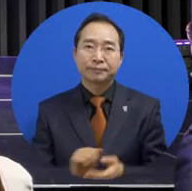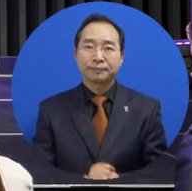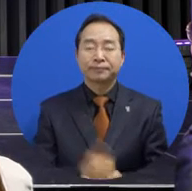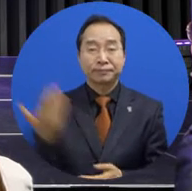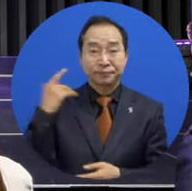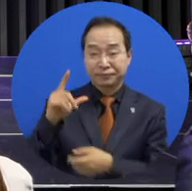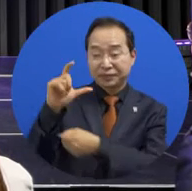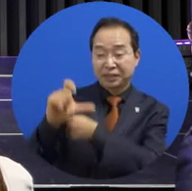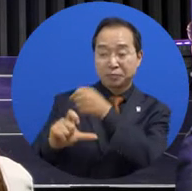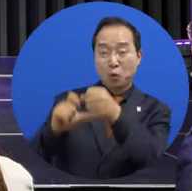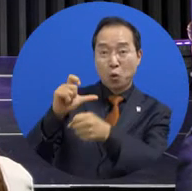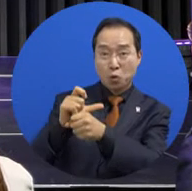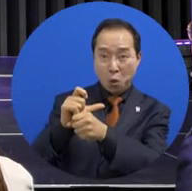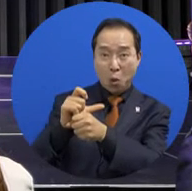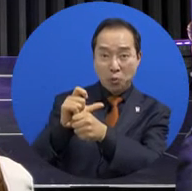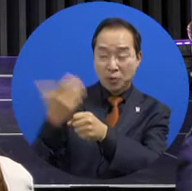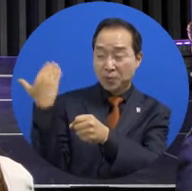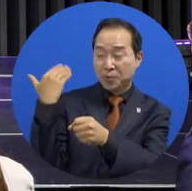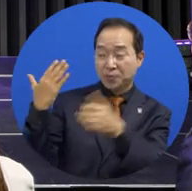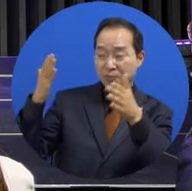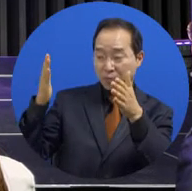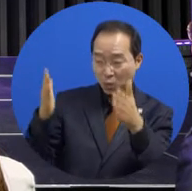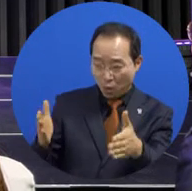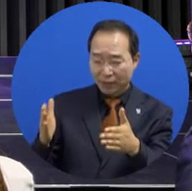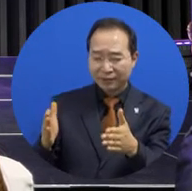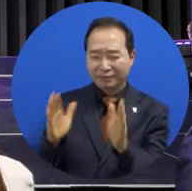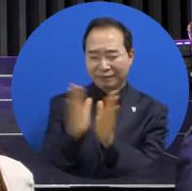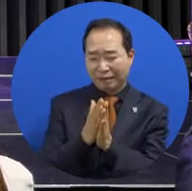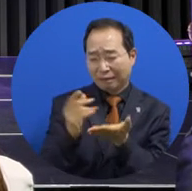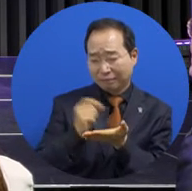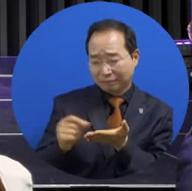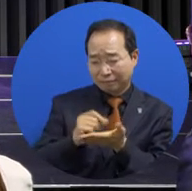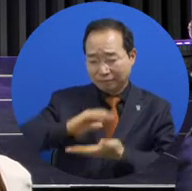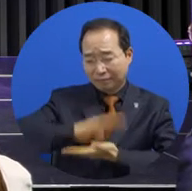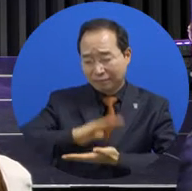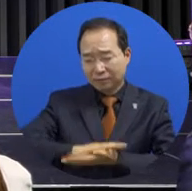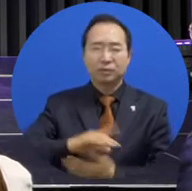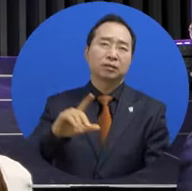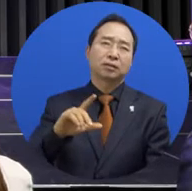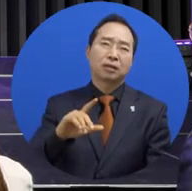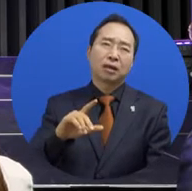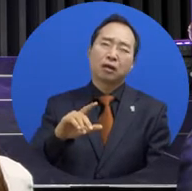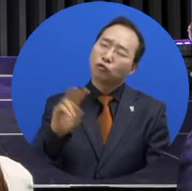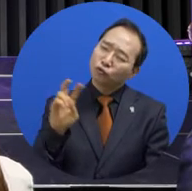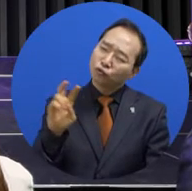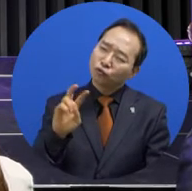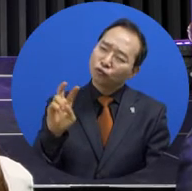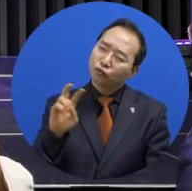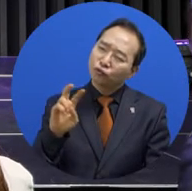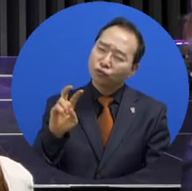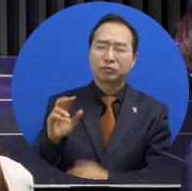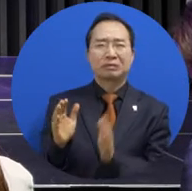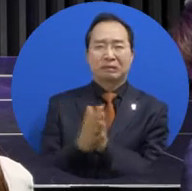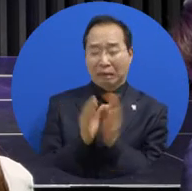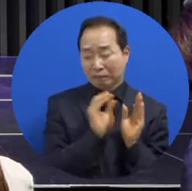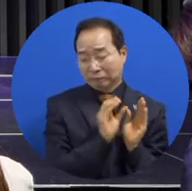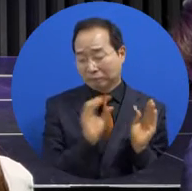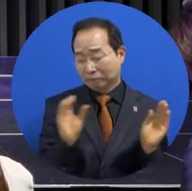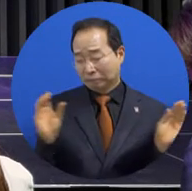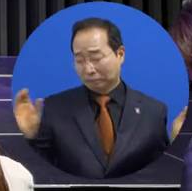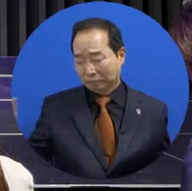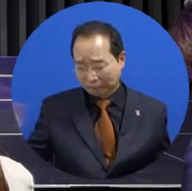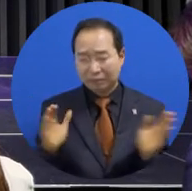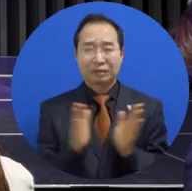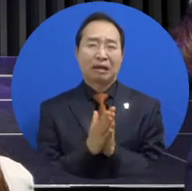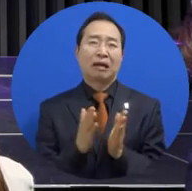제가 지난 한 15년 동안 20권 정도의 책을 썼어요. 생각하면 이제